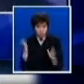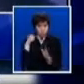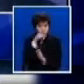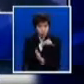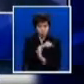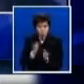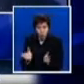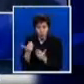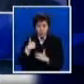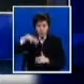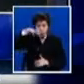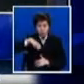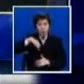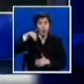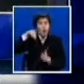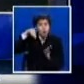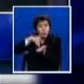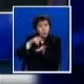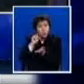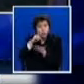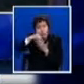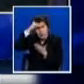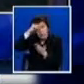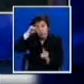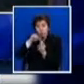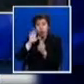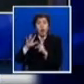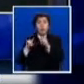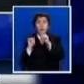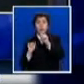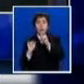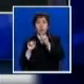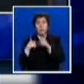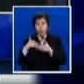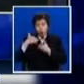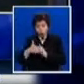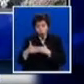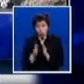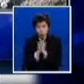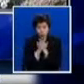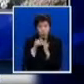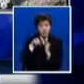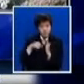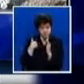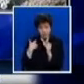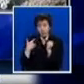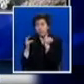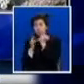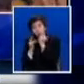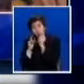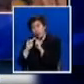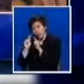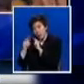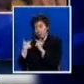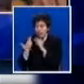จะสร้างศูนย์เรียนรู้ประจำตำบลซึ่งเป็นการบูรณาการครับมีทั้งเรื่องของห้องสมุดมีทั้งเรื่องของเทคโนโลยีสารสนเทศ